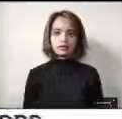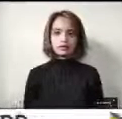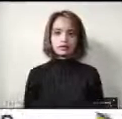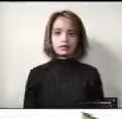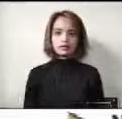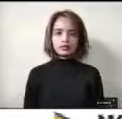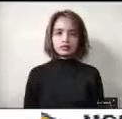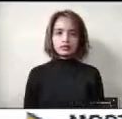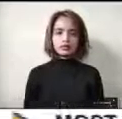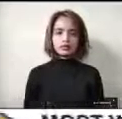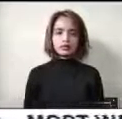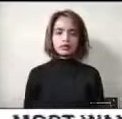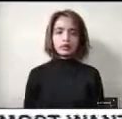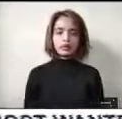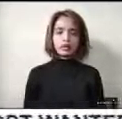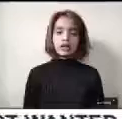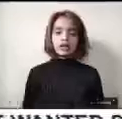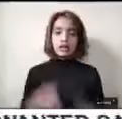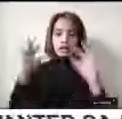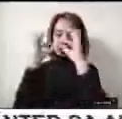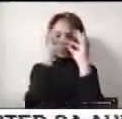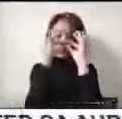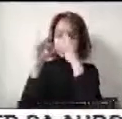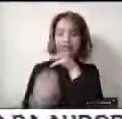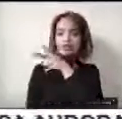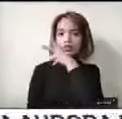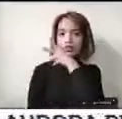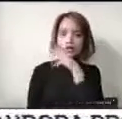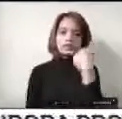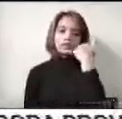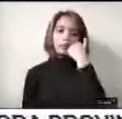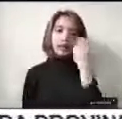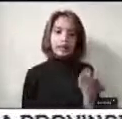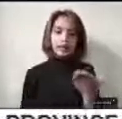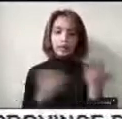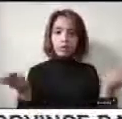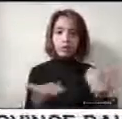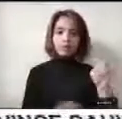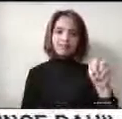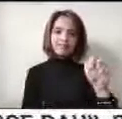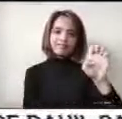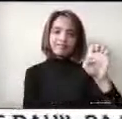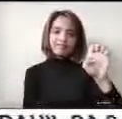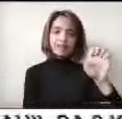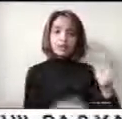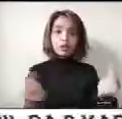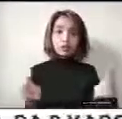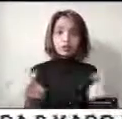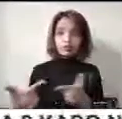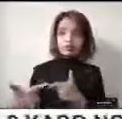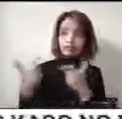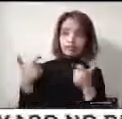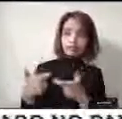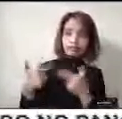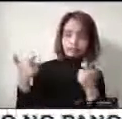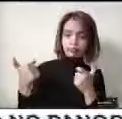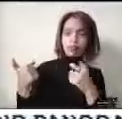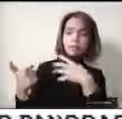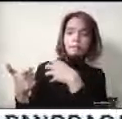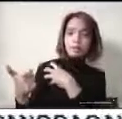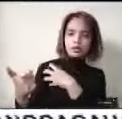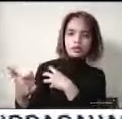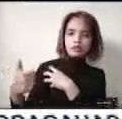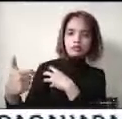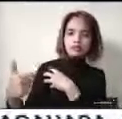Drug Enforcement Agency o PDEA at mga pulis sa Upper Biangan, Malungon, Sarangani Province. Nakumpiska sa suspect ang